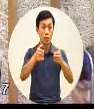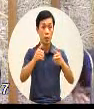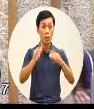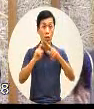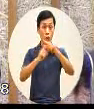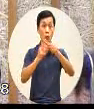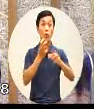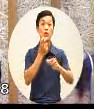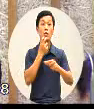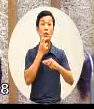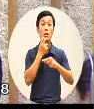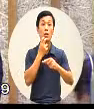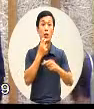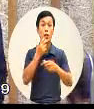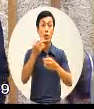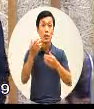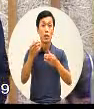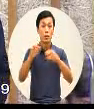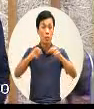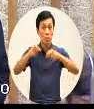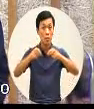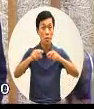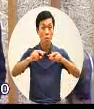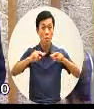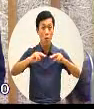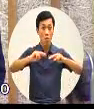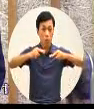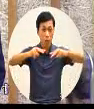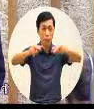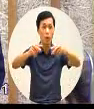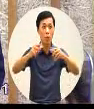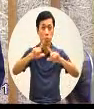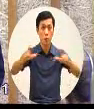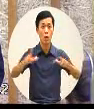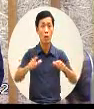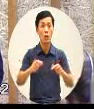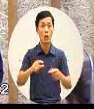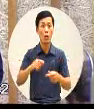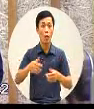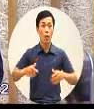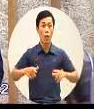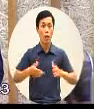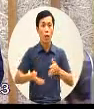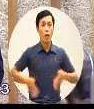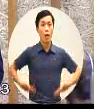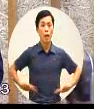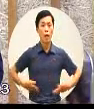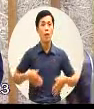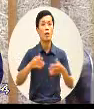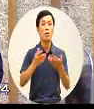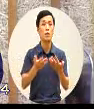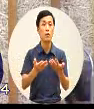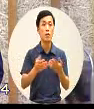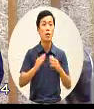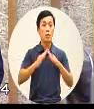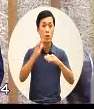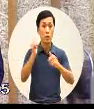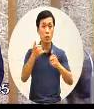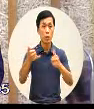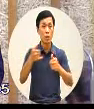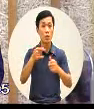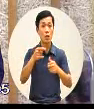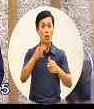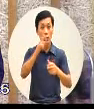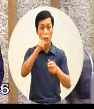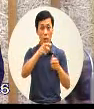策变化太大了哈，措手不及啊。但是我嘛正了解郑议员你的提醒就是正多，咱正爱需